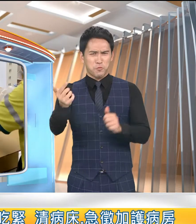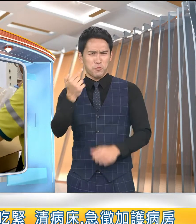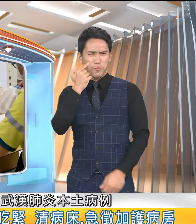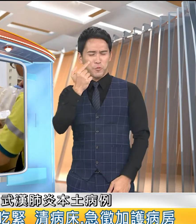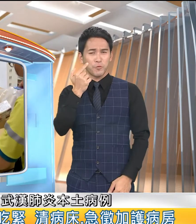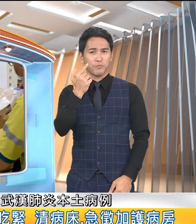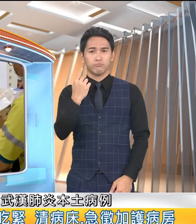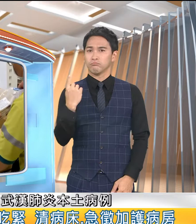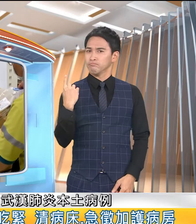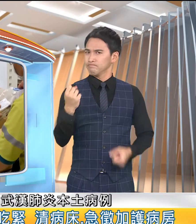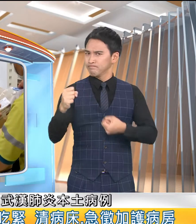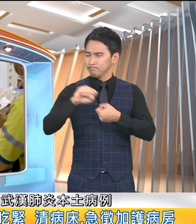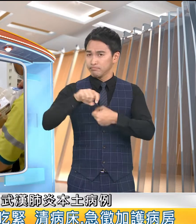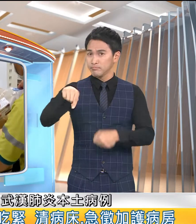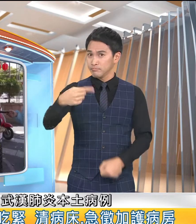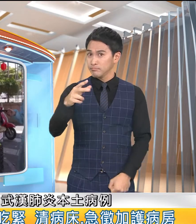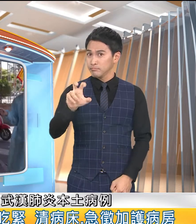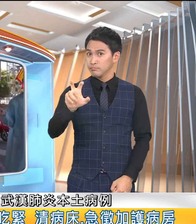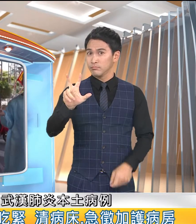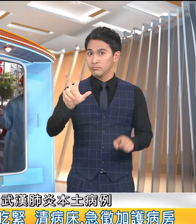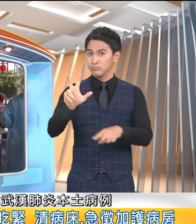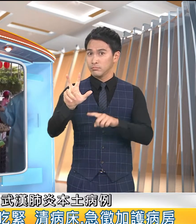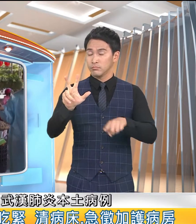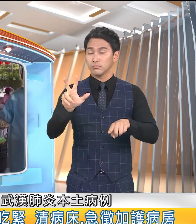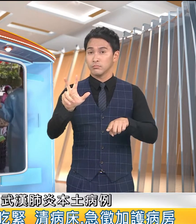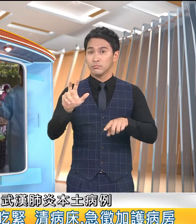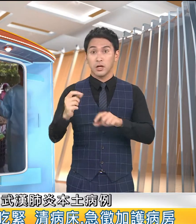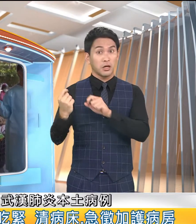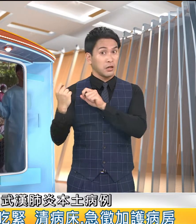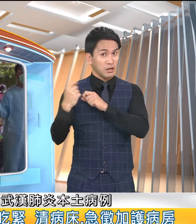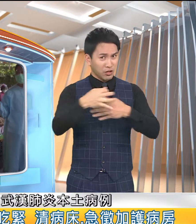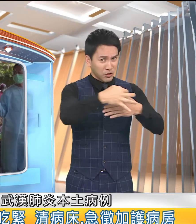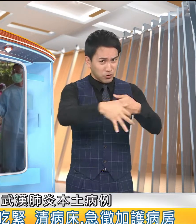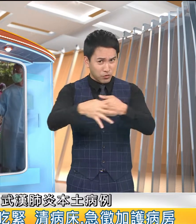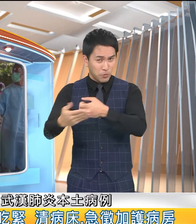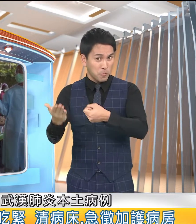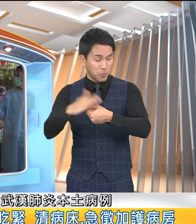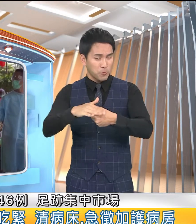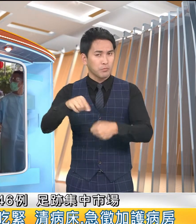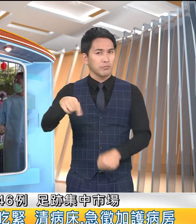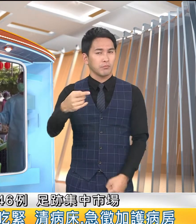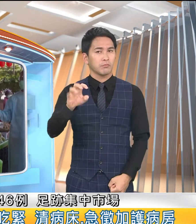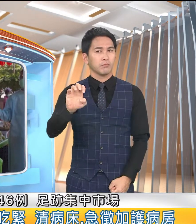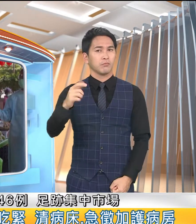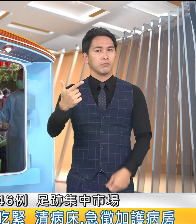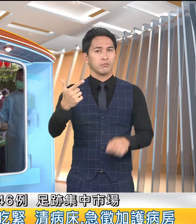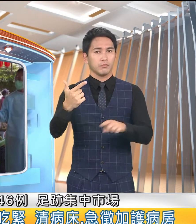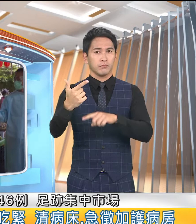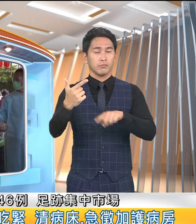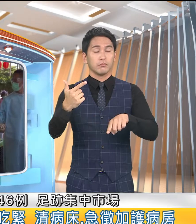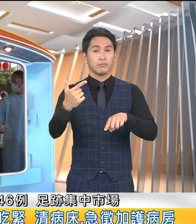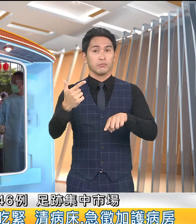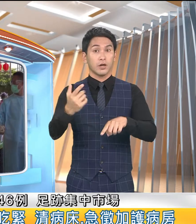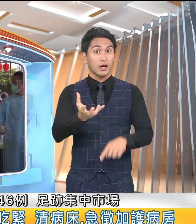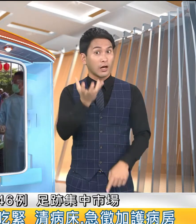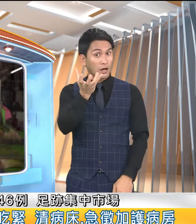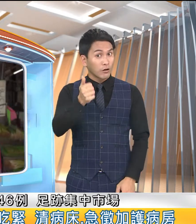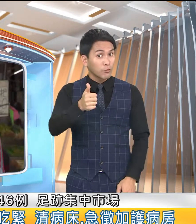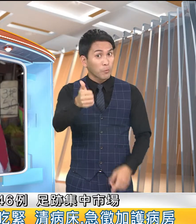情严峻，昨天是新增了177例武汉肺炎本土病例，另外校正回